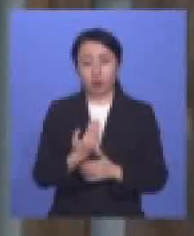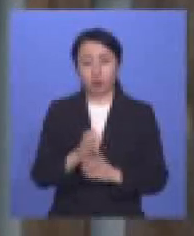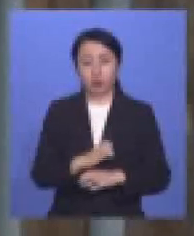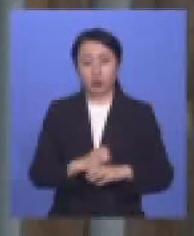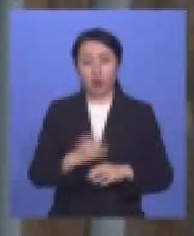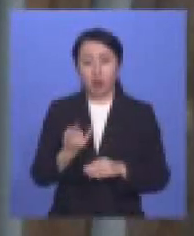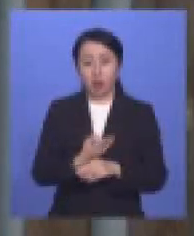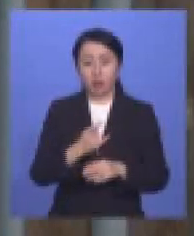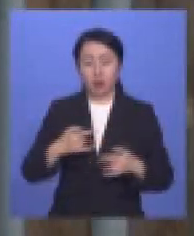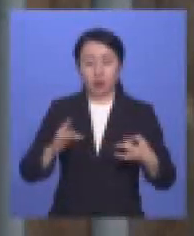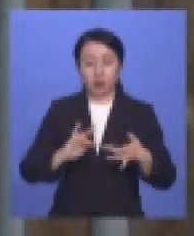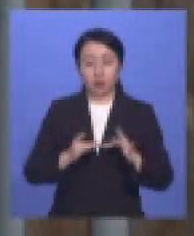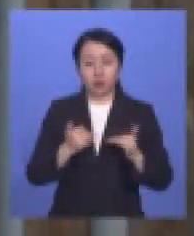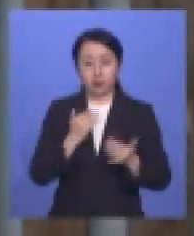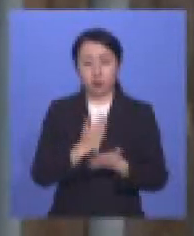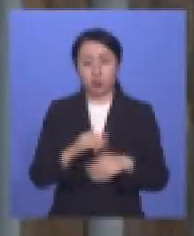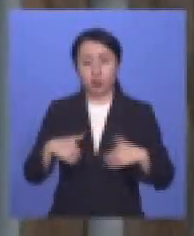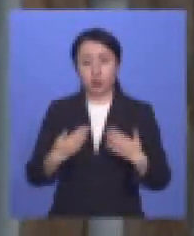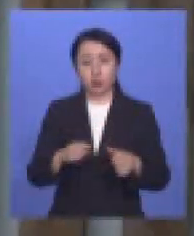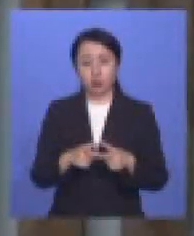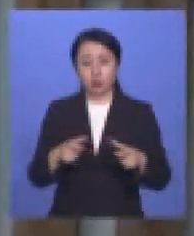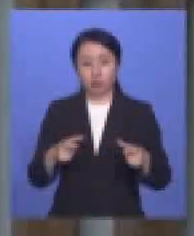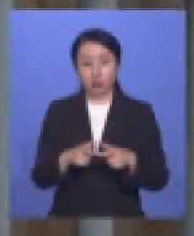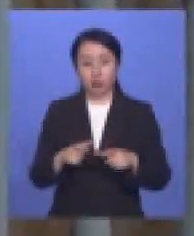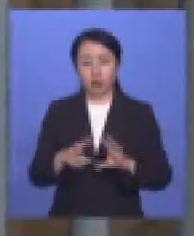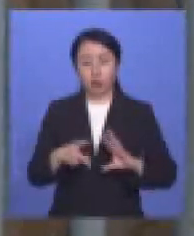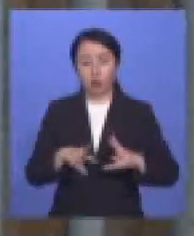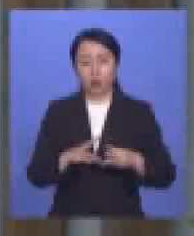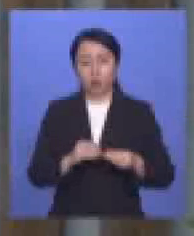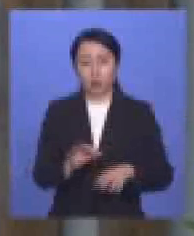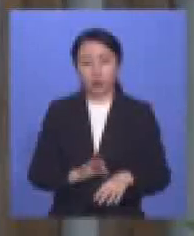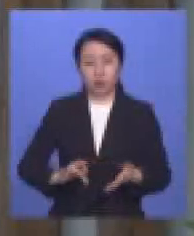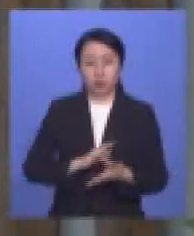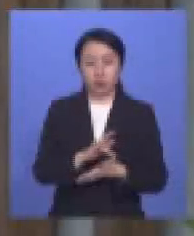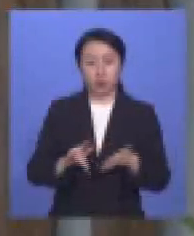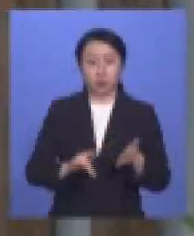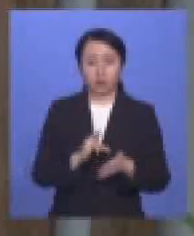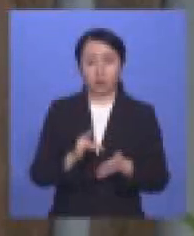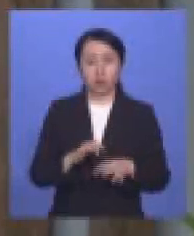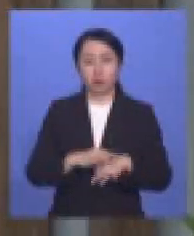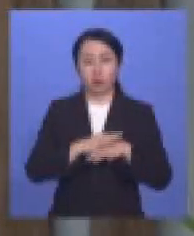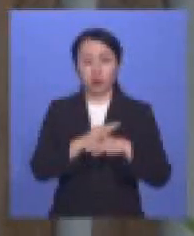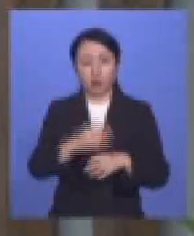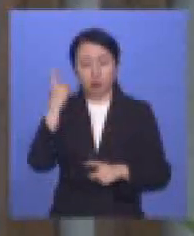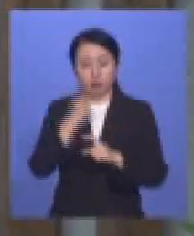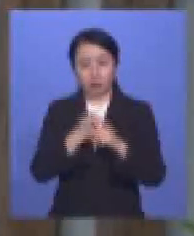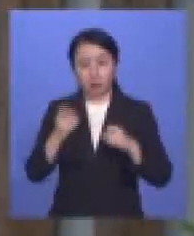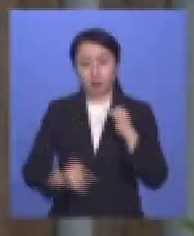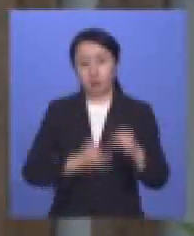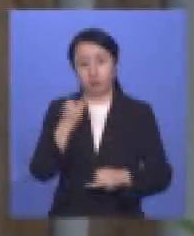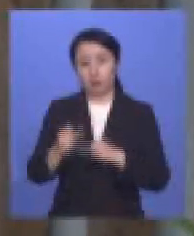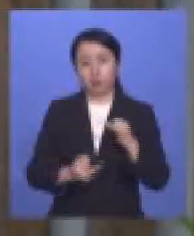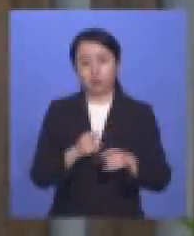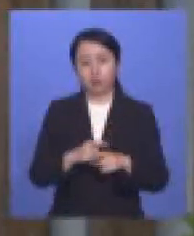интернет. Сегодня осуществлена раздача памяток на дачных обществах областного центра и проведены информационные беседы с